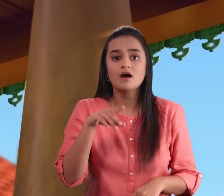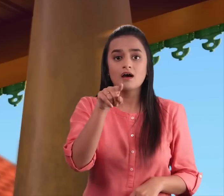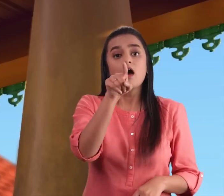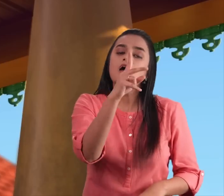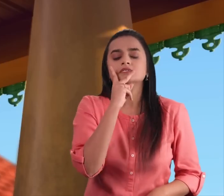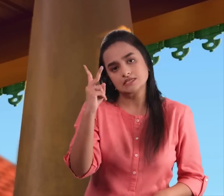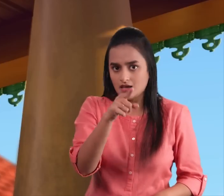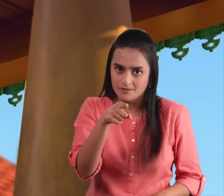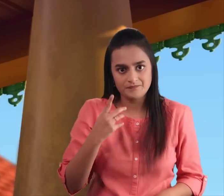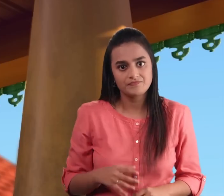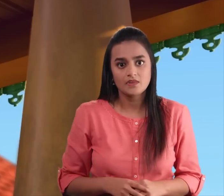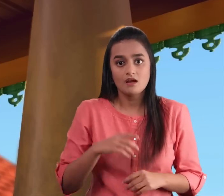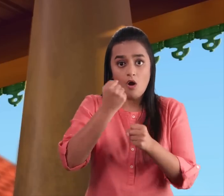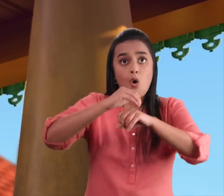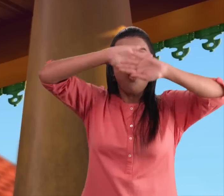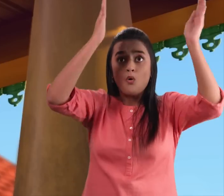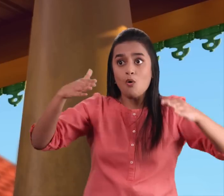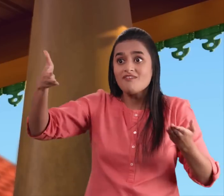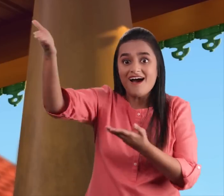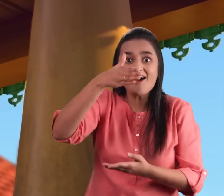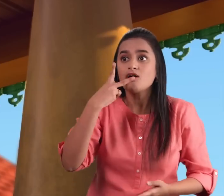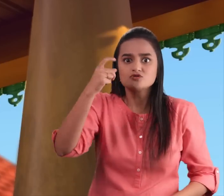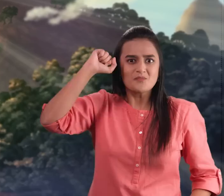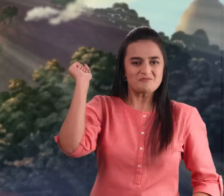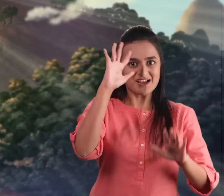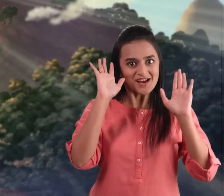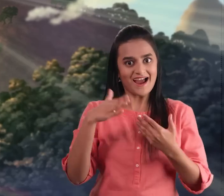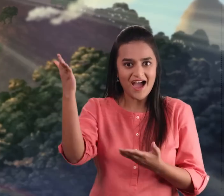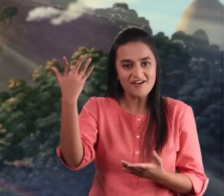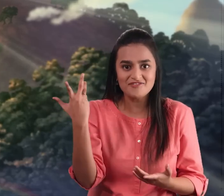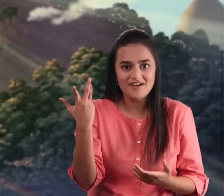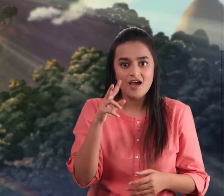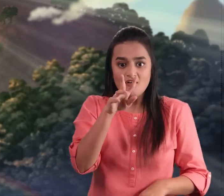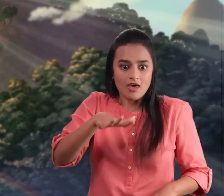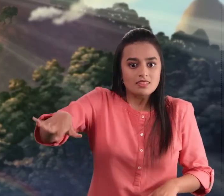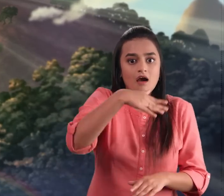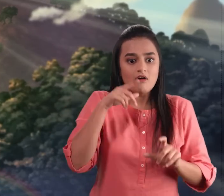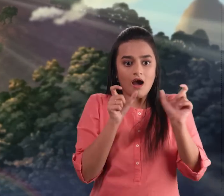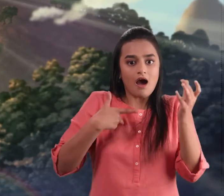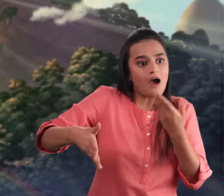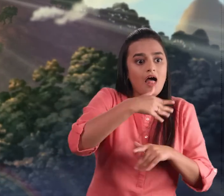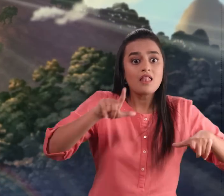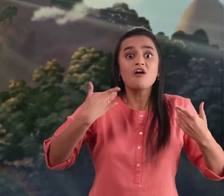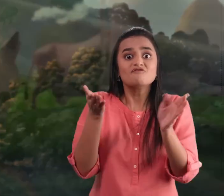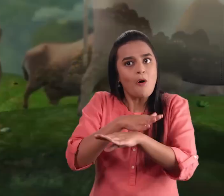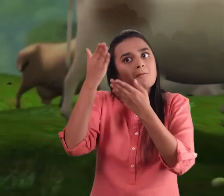आप स्वयं ही देख लीजिए गोवर्धन पर्वत के इन चमत्कारों को जो वृंदावन का जीवन है।